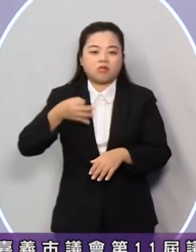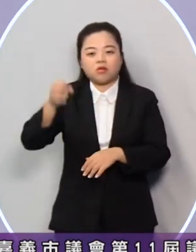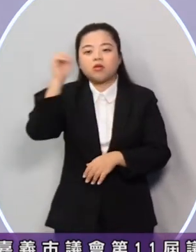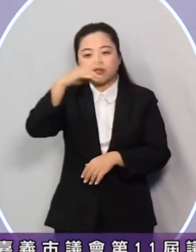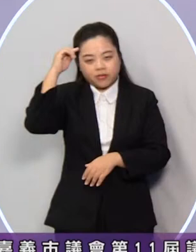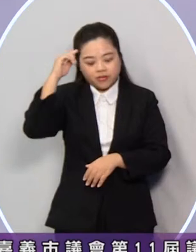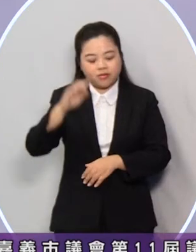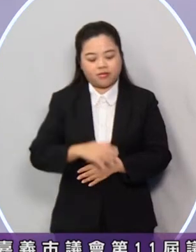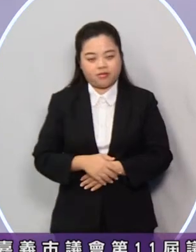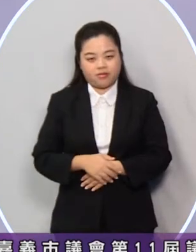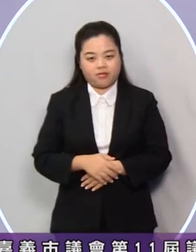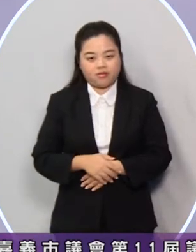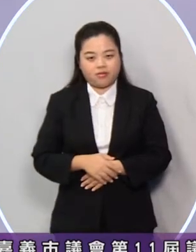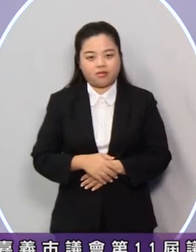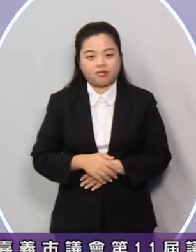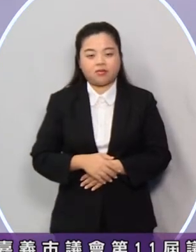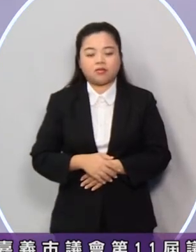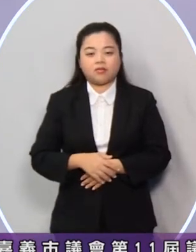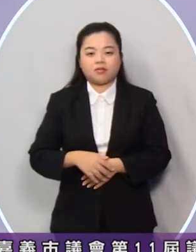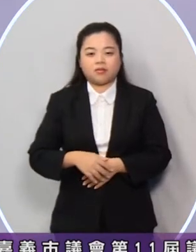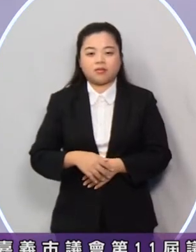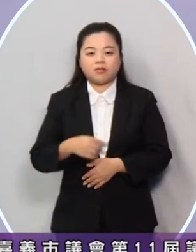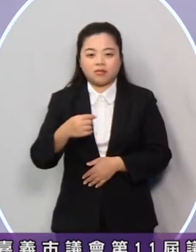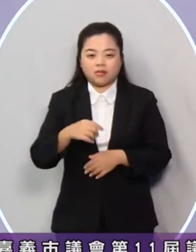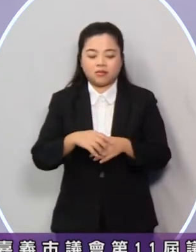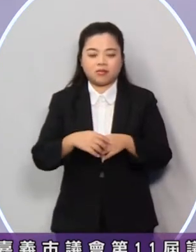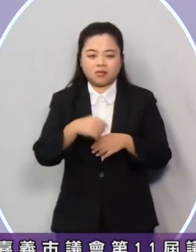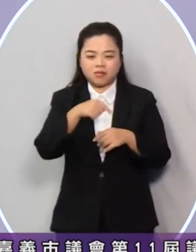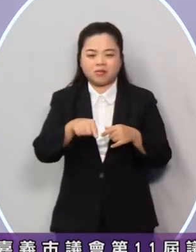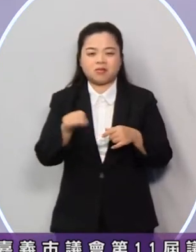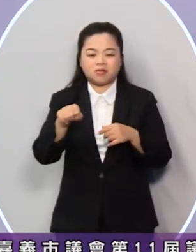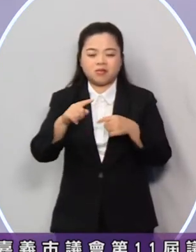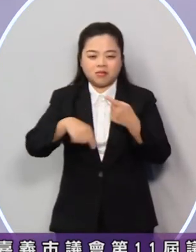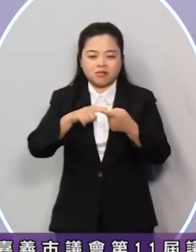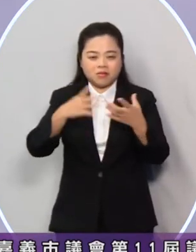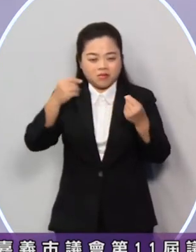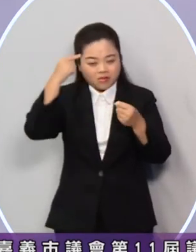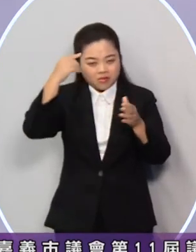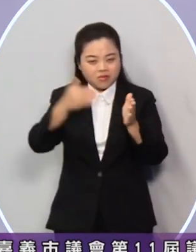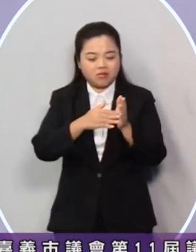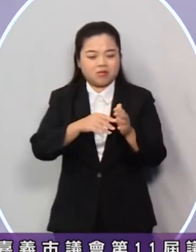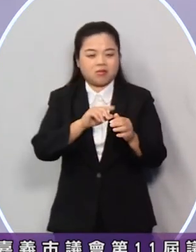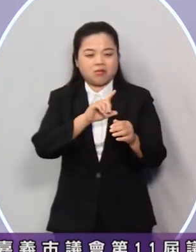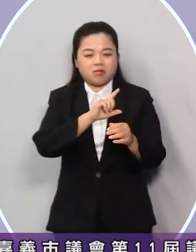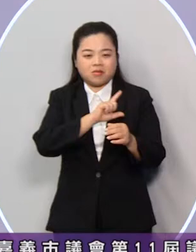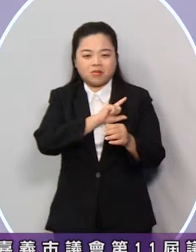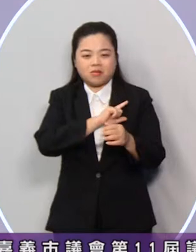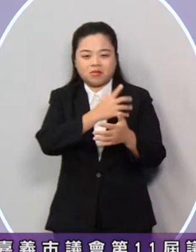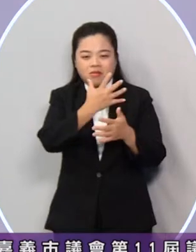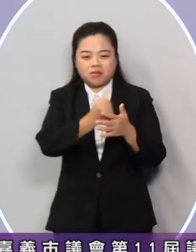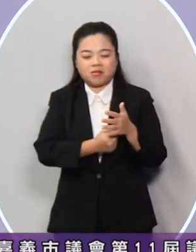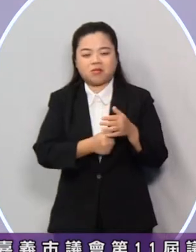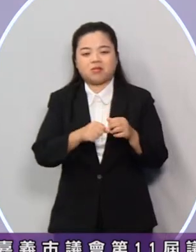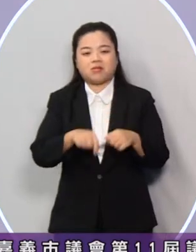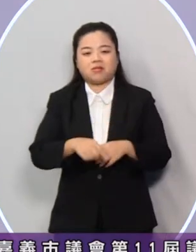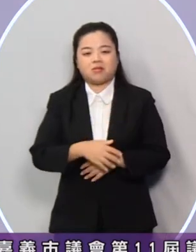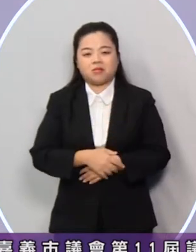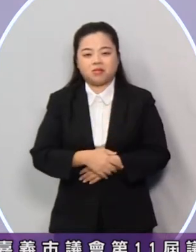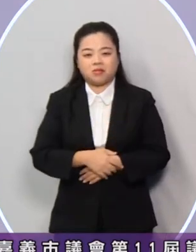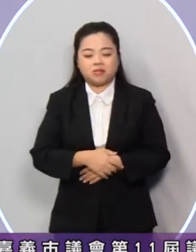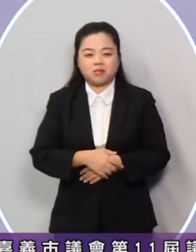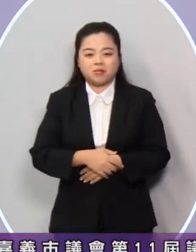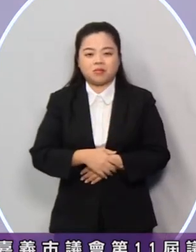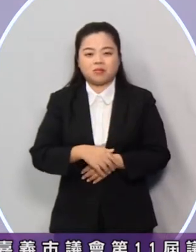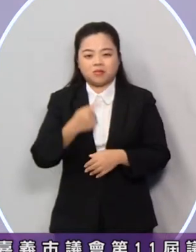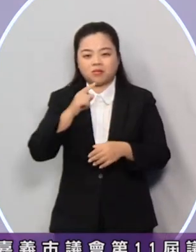谁？圣杰应该没有想到自己有一天会这样名留青史。我是说我，圣